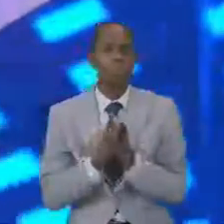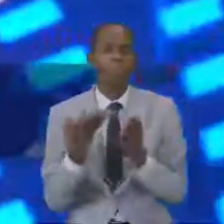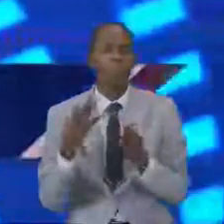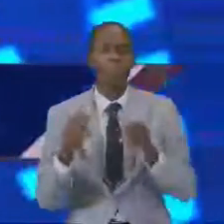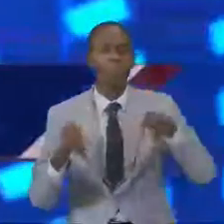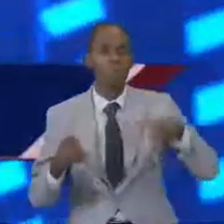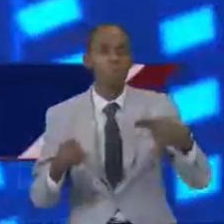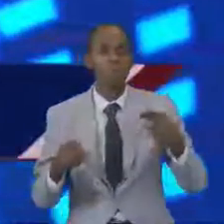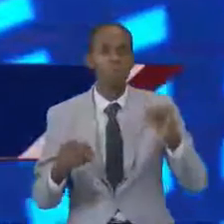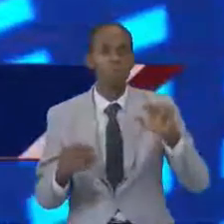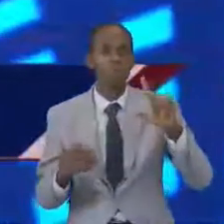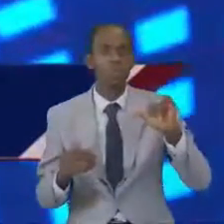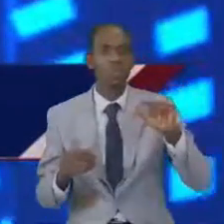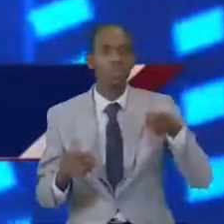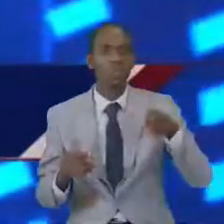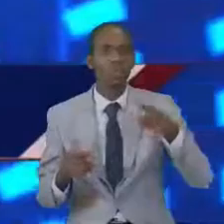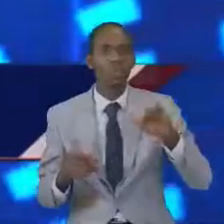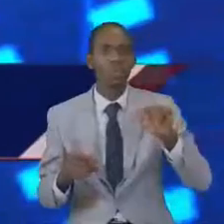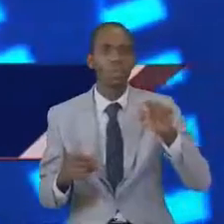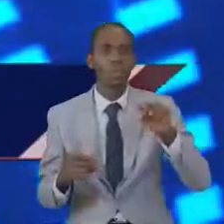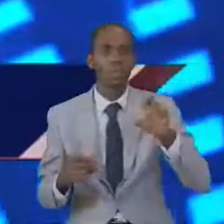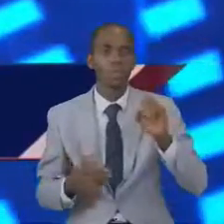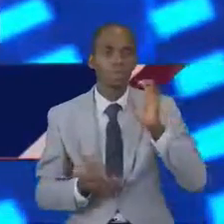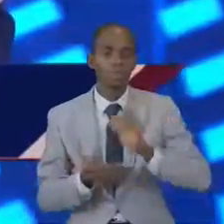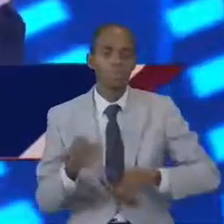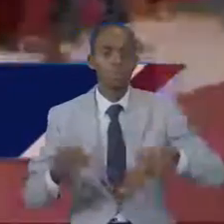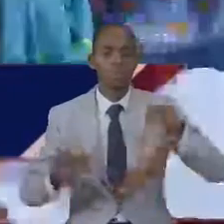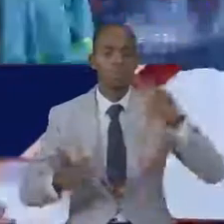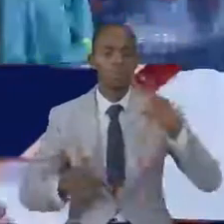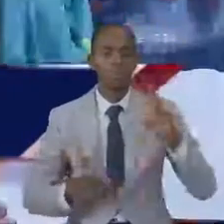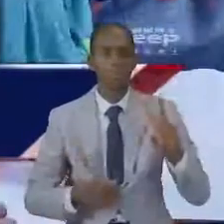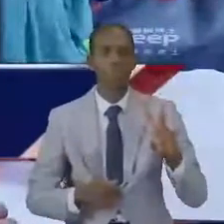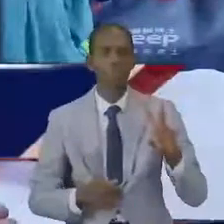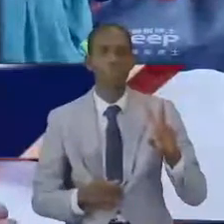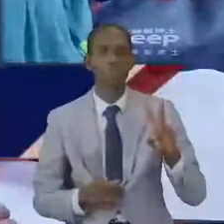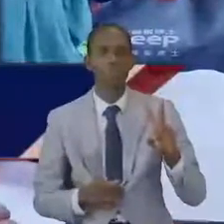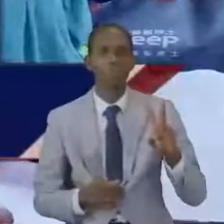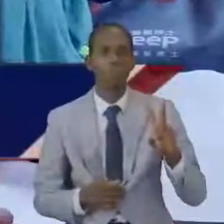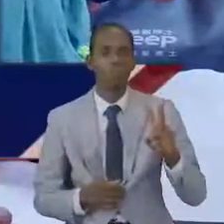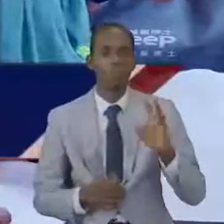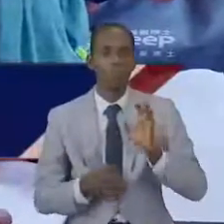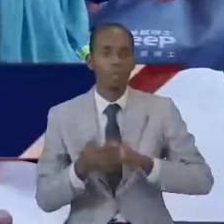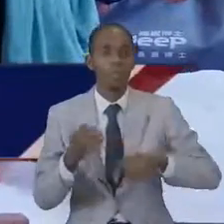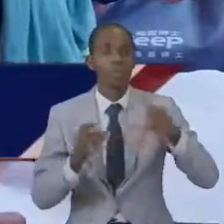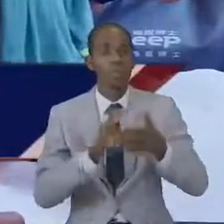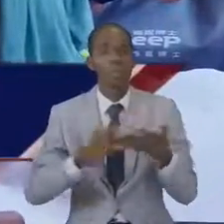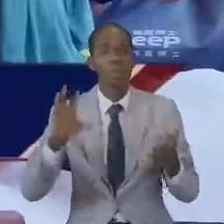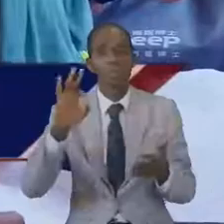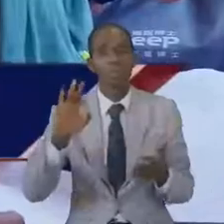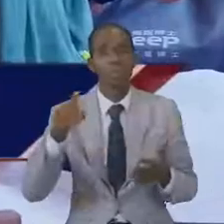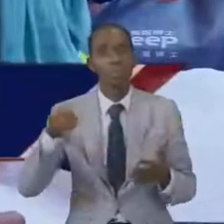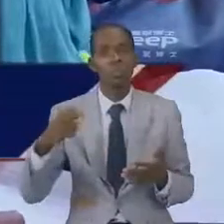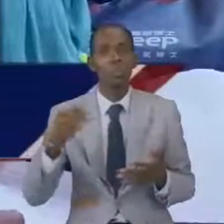l'esprit voyons que les pièces chapitre 1 verset 9 Philippiens chapitre 1 verset